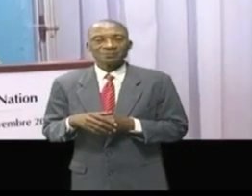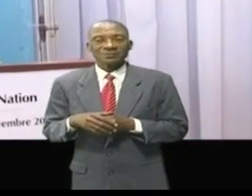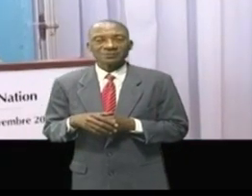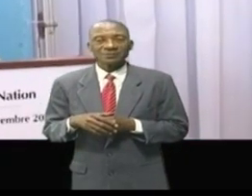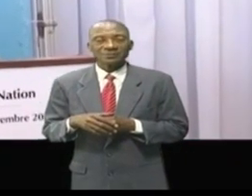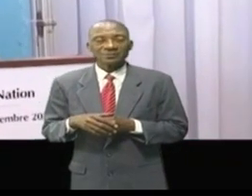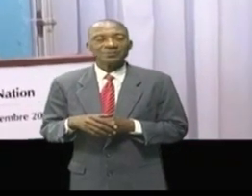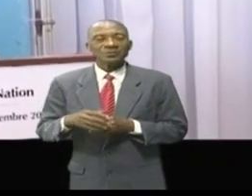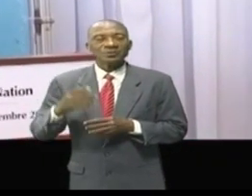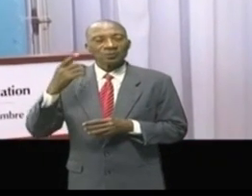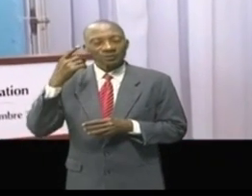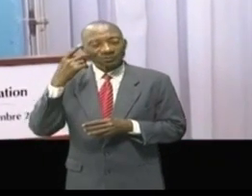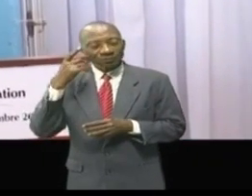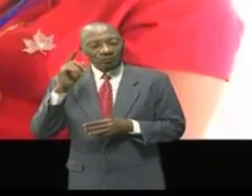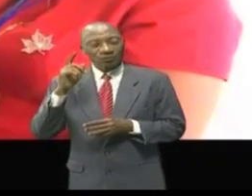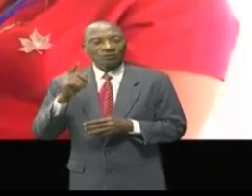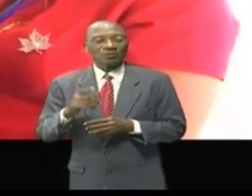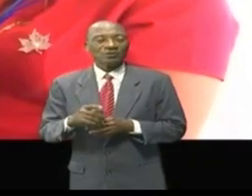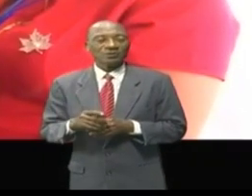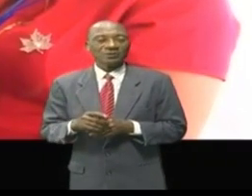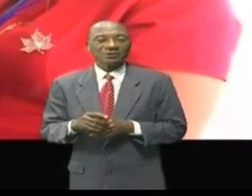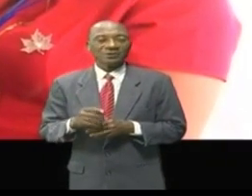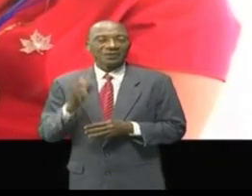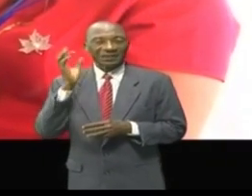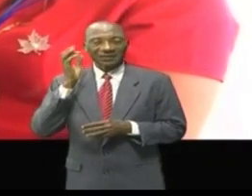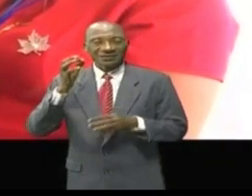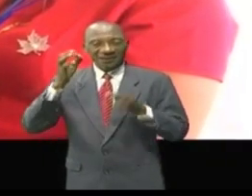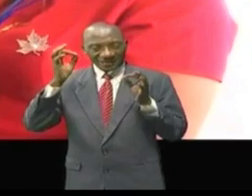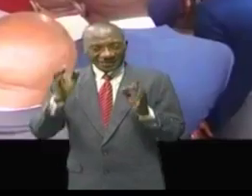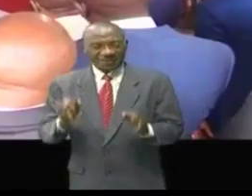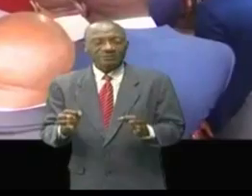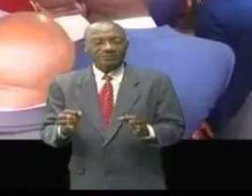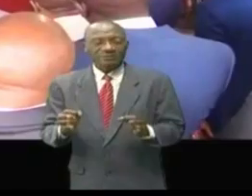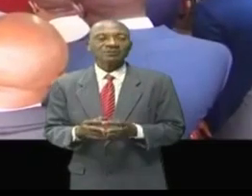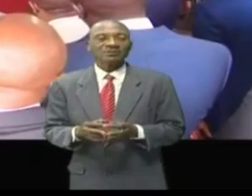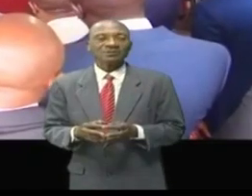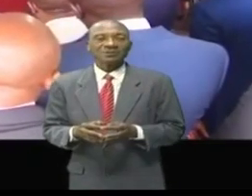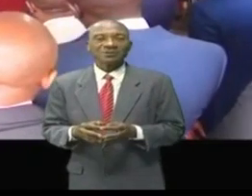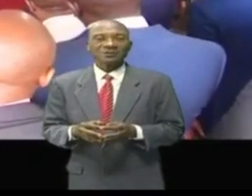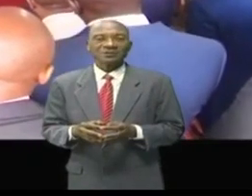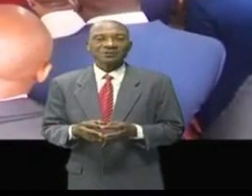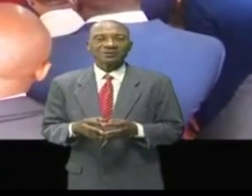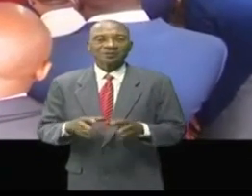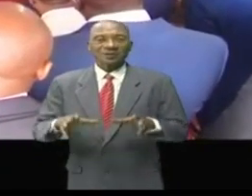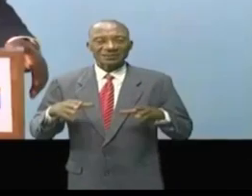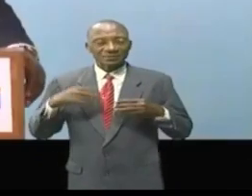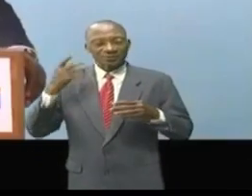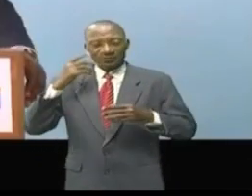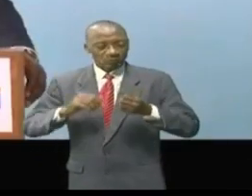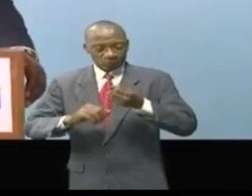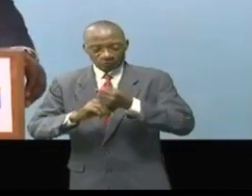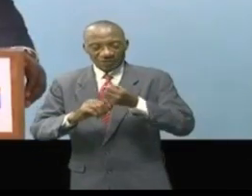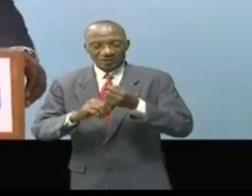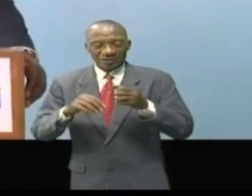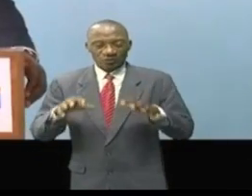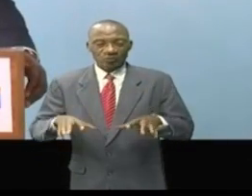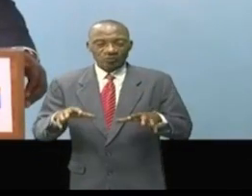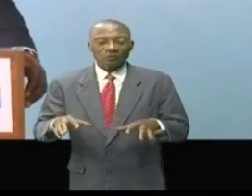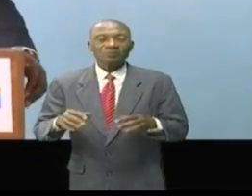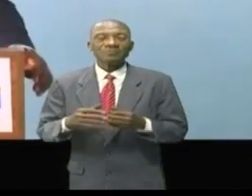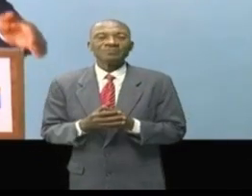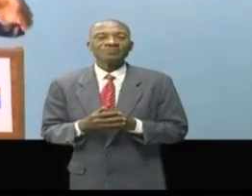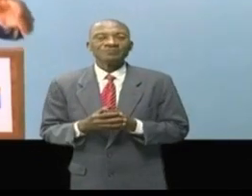venus pour dire que nous sommes engagés à faire tout le nécessaire pour pouvoir appuyer Son Excellence